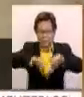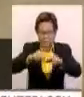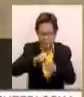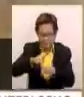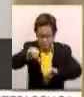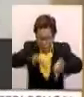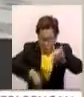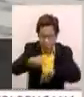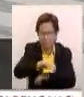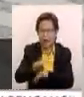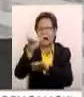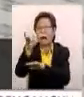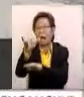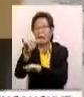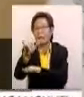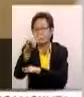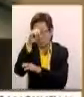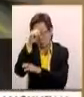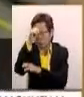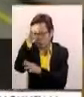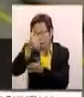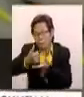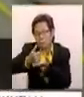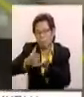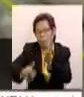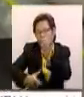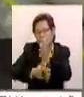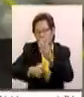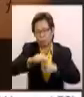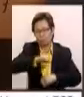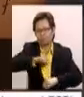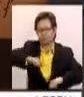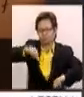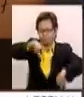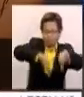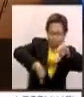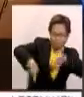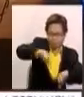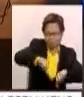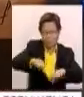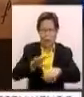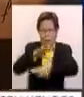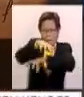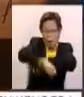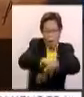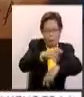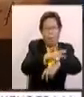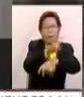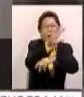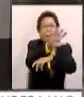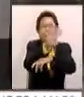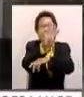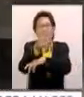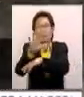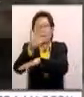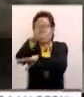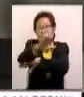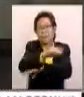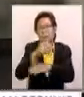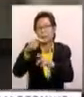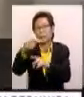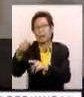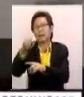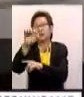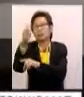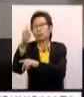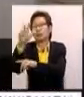lelaki warga negara India sebagai pembantu ahli kimia itu. Dalam serbuan bermula pukul 5.45 petang hingga